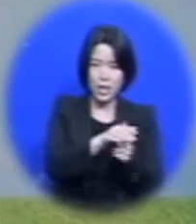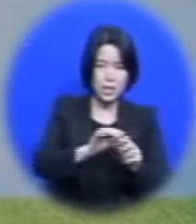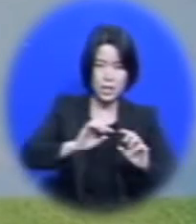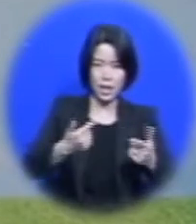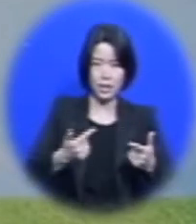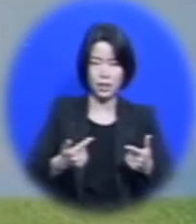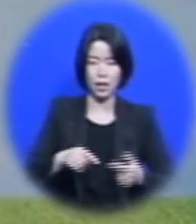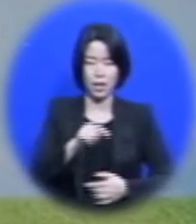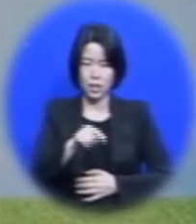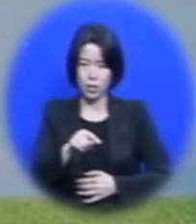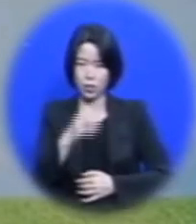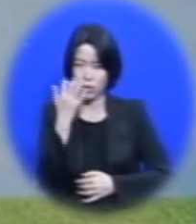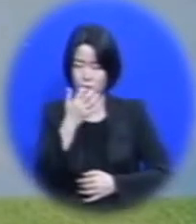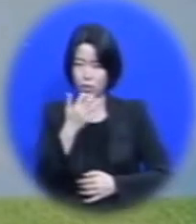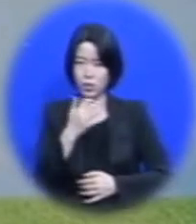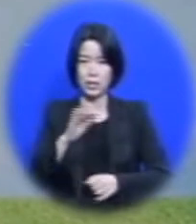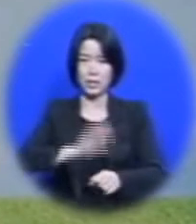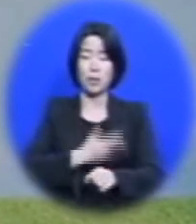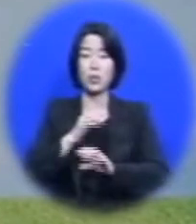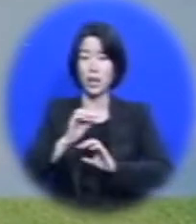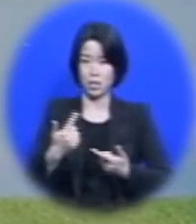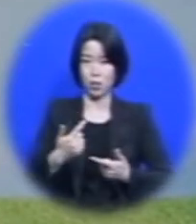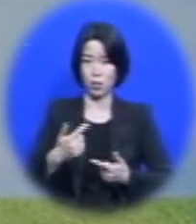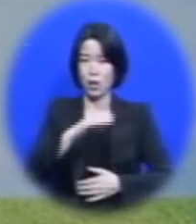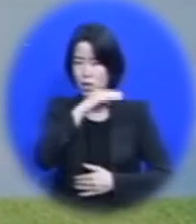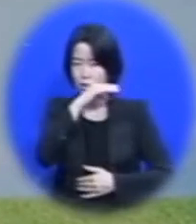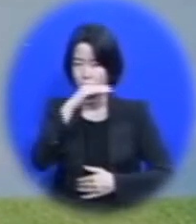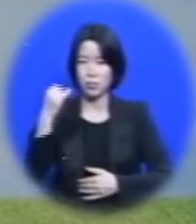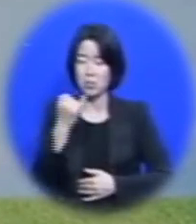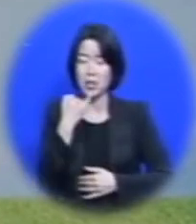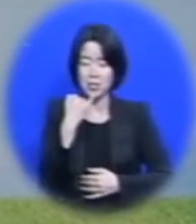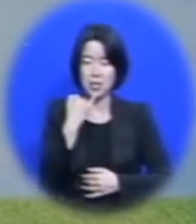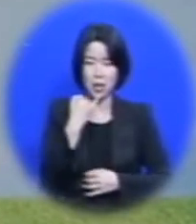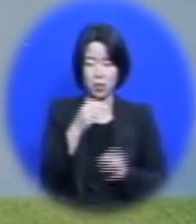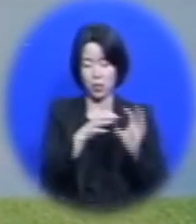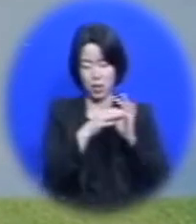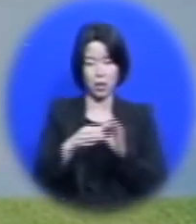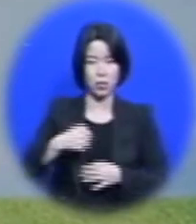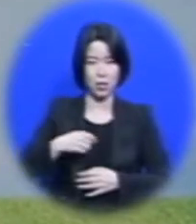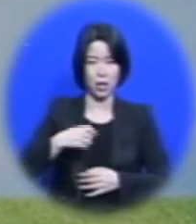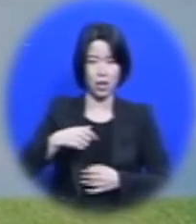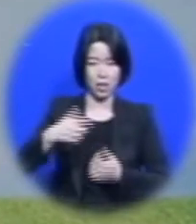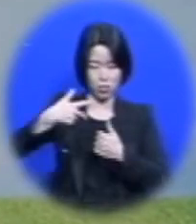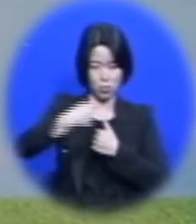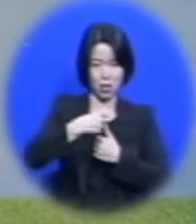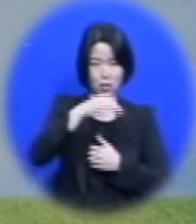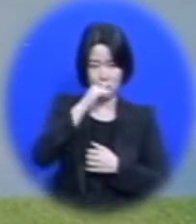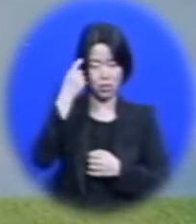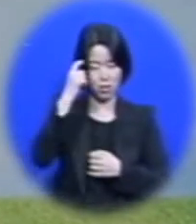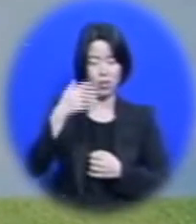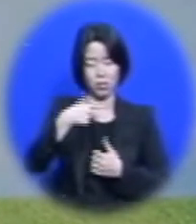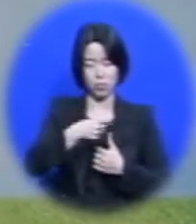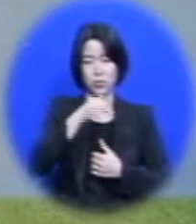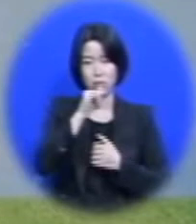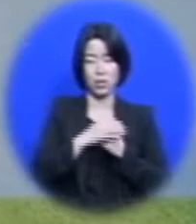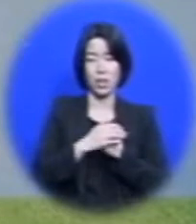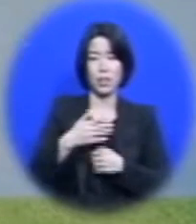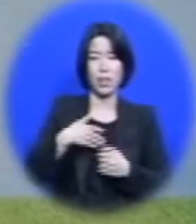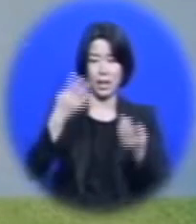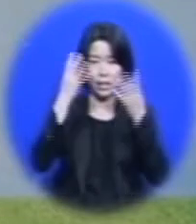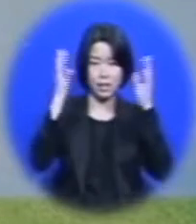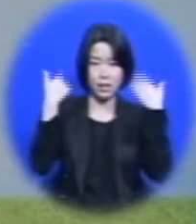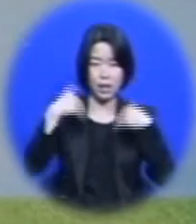결코 잘못이 아니며 지극히 정상적인 것이라고 끊임없이 나 자신을 세뇌시켰다. 나는 대학에 가서도